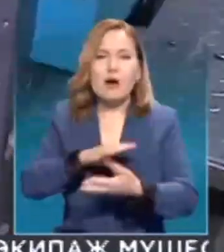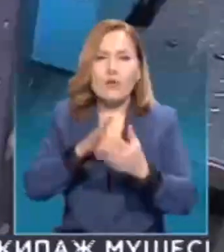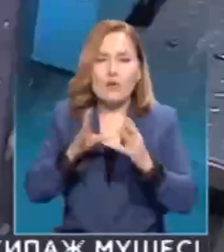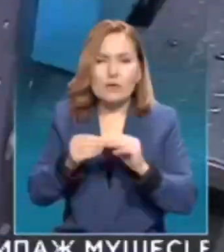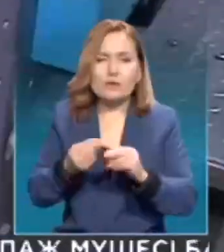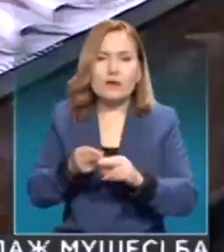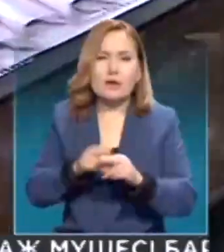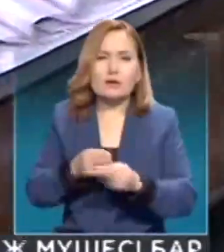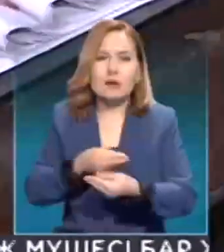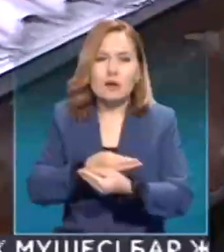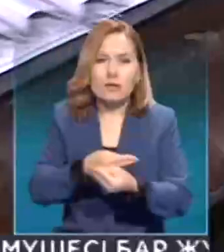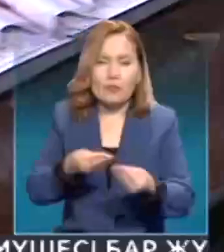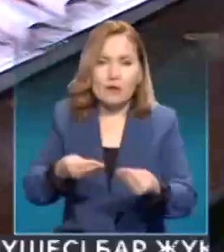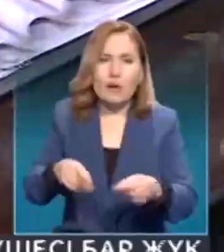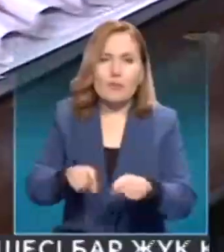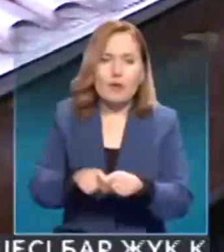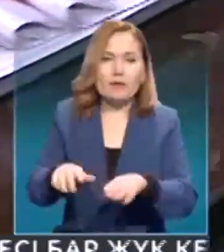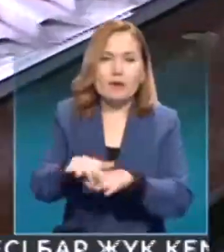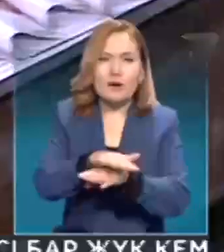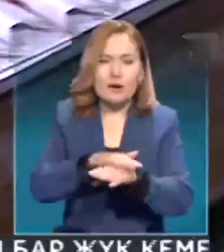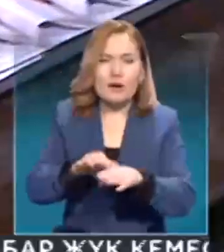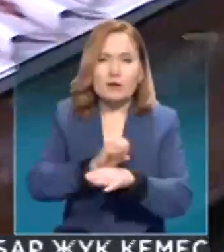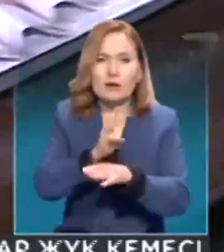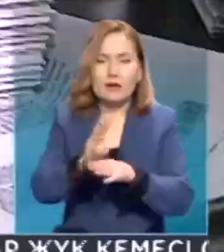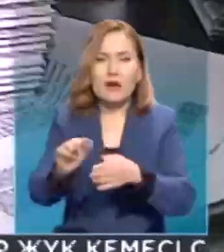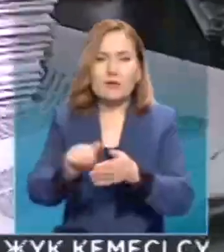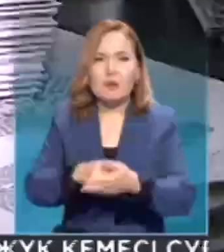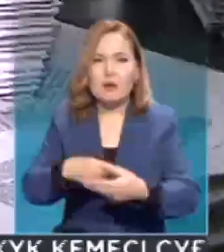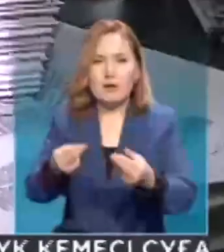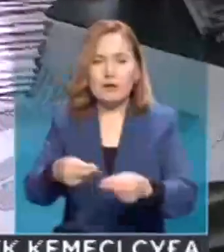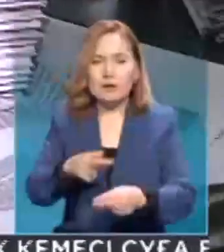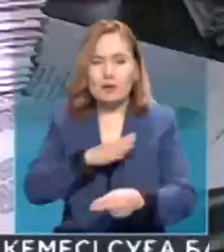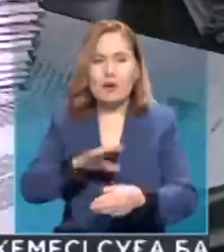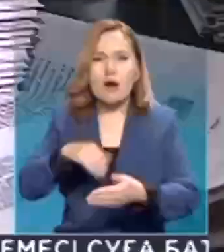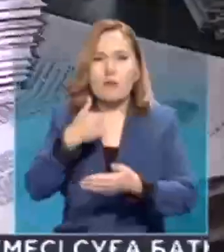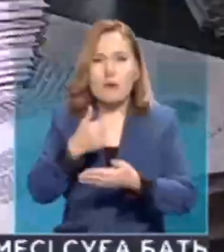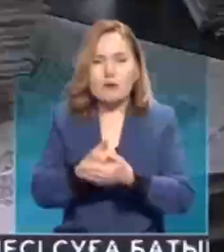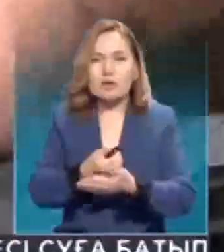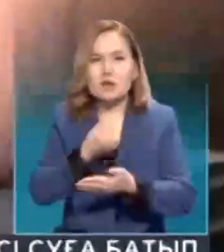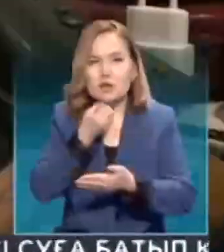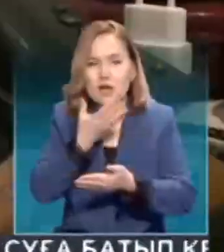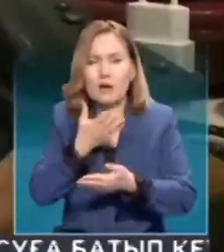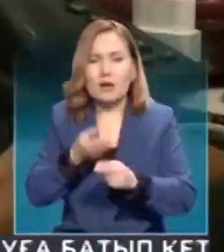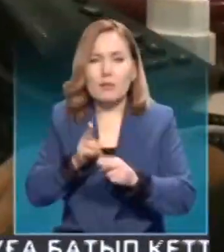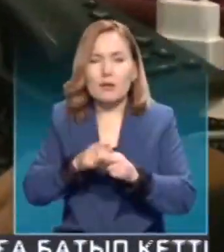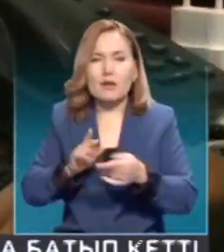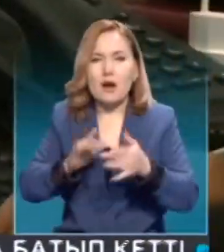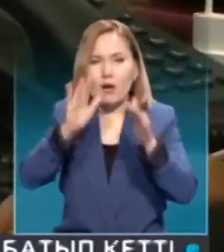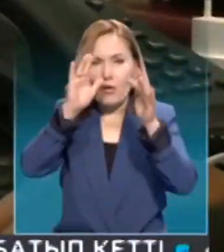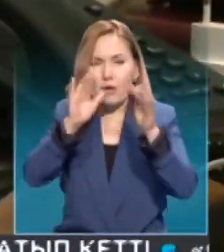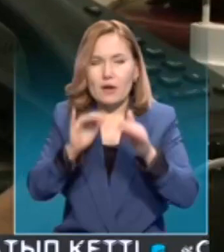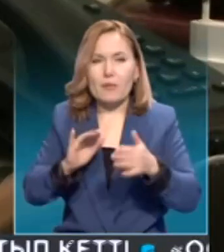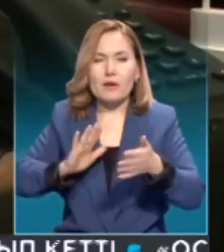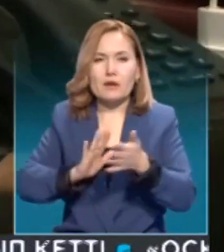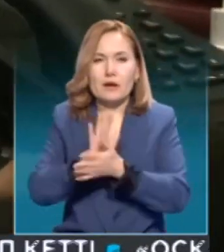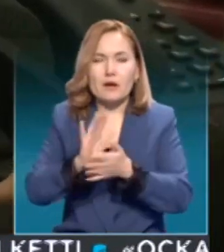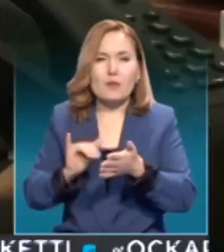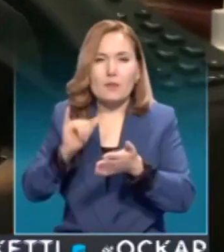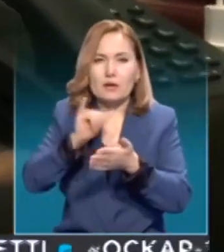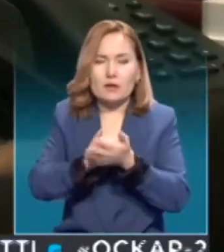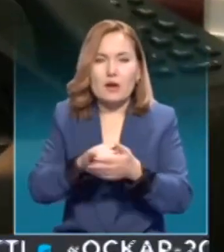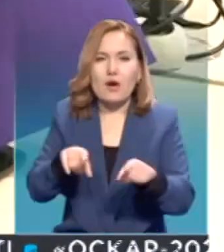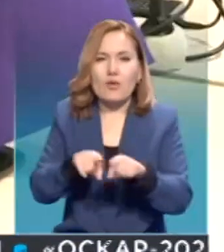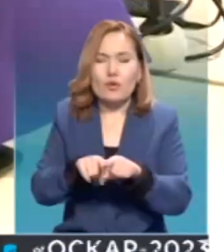жазылуға оңтайлы жағдай жасау туралы меморандумға қол қойған. Басты жаңашылдықтардың бірі онлайн платформа мен интернет жарнаманың